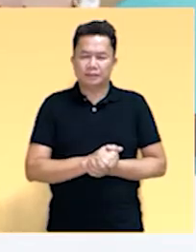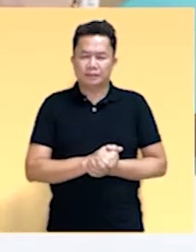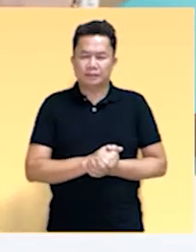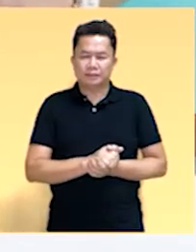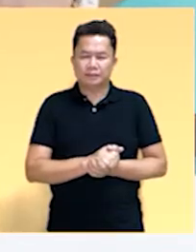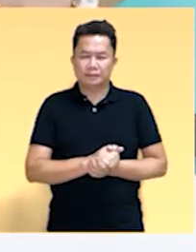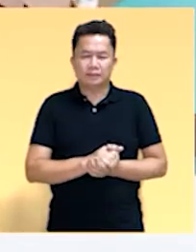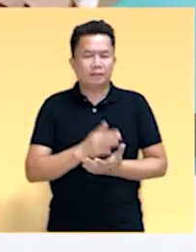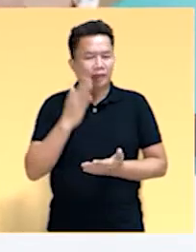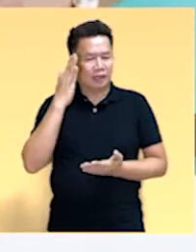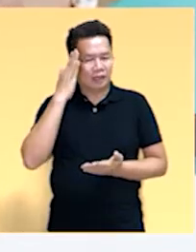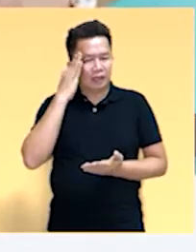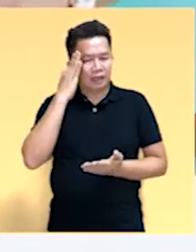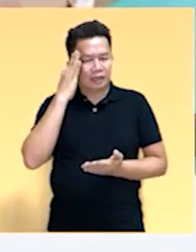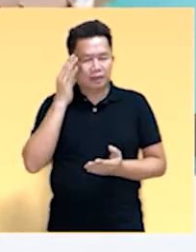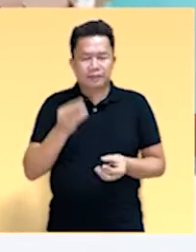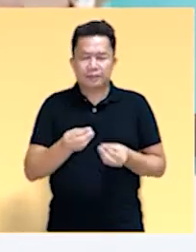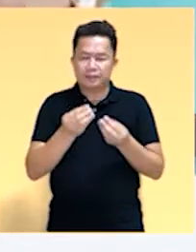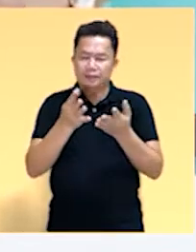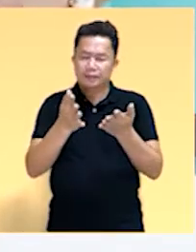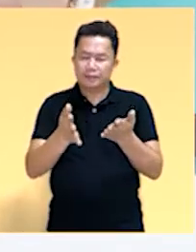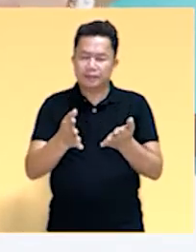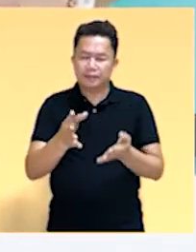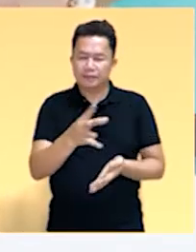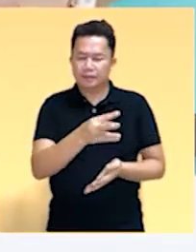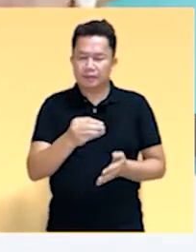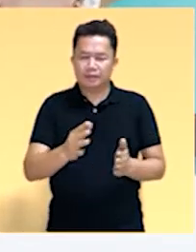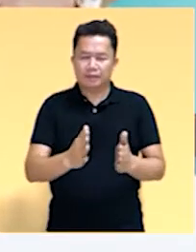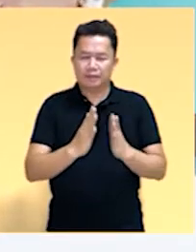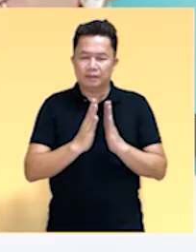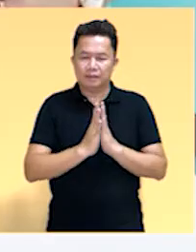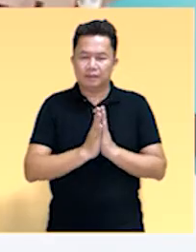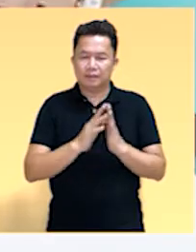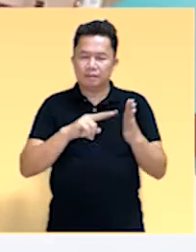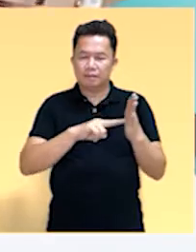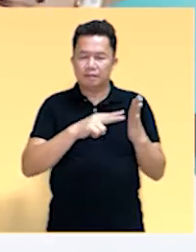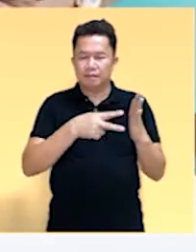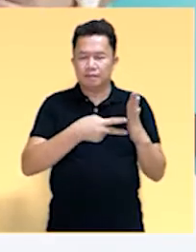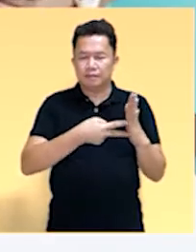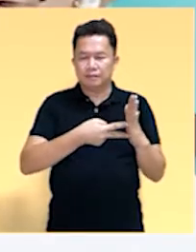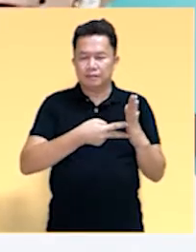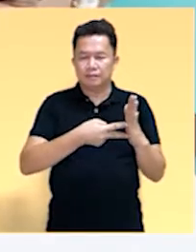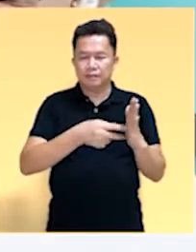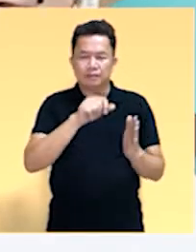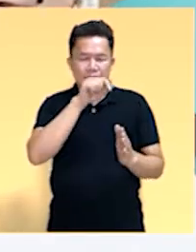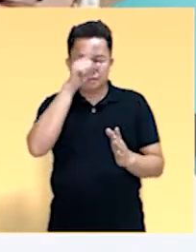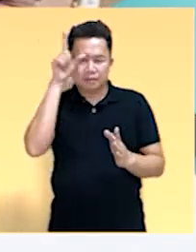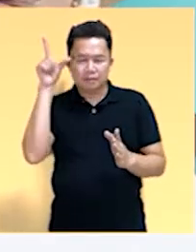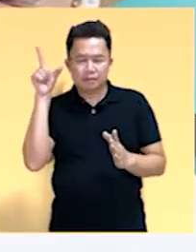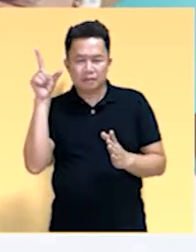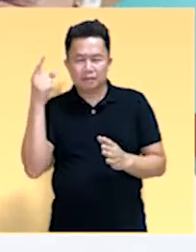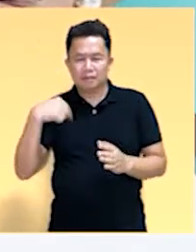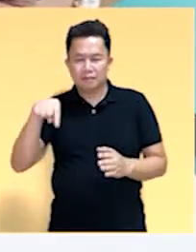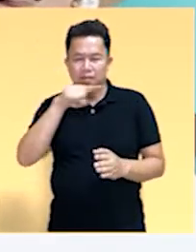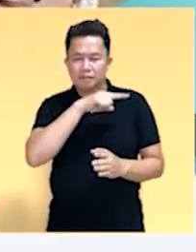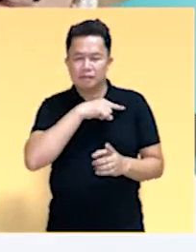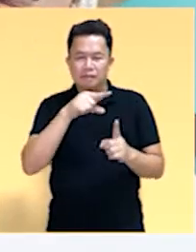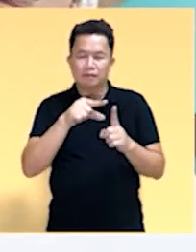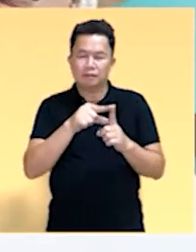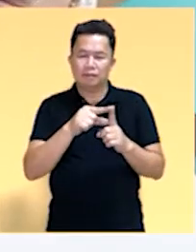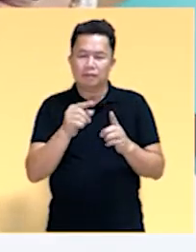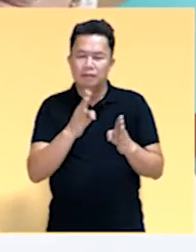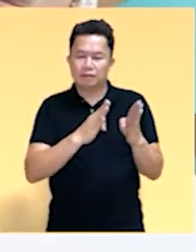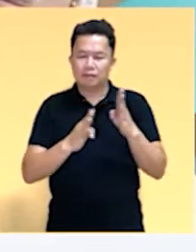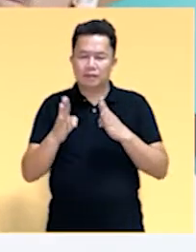Alam na natin ang given at ang asked. Ibig sabihin, naiintindihan na natin ang word